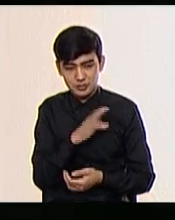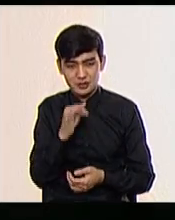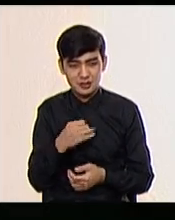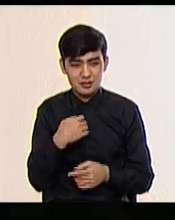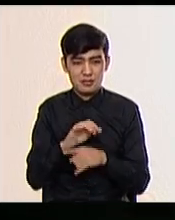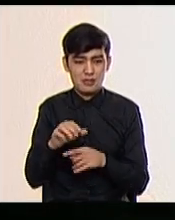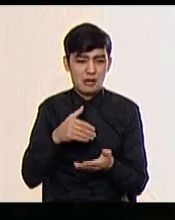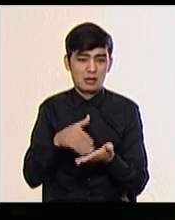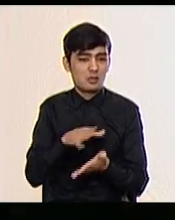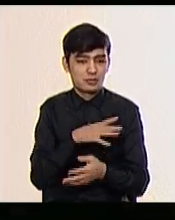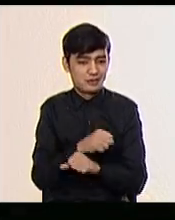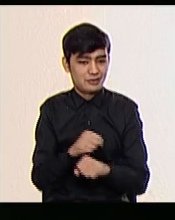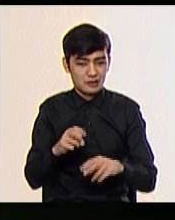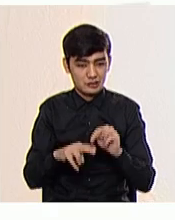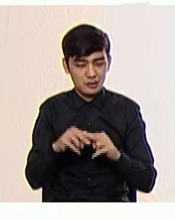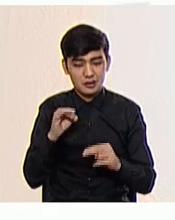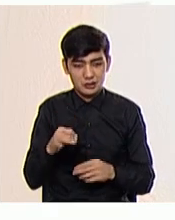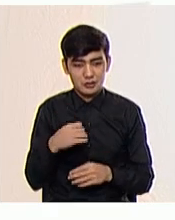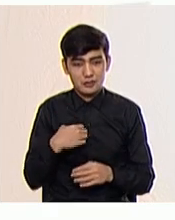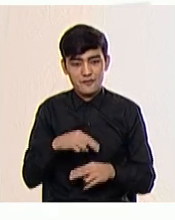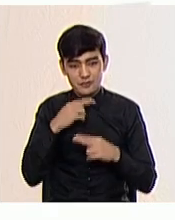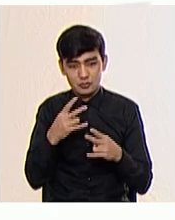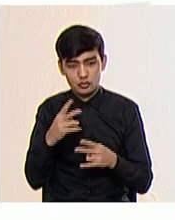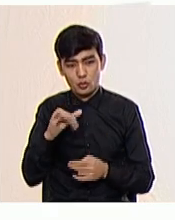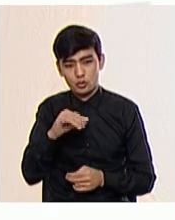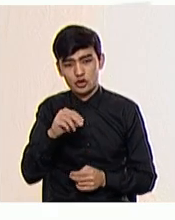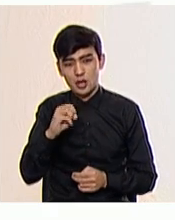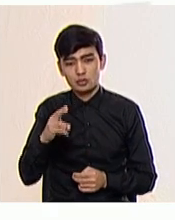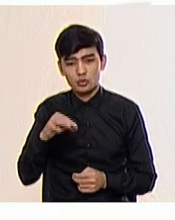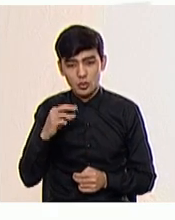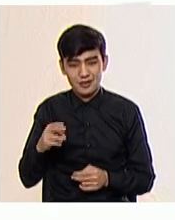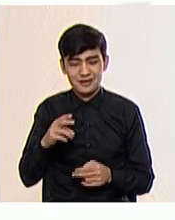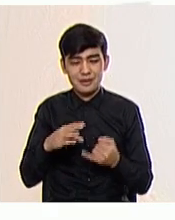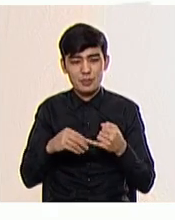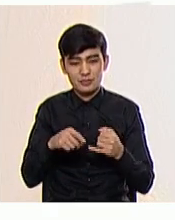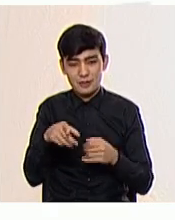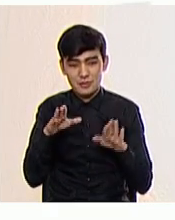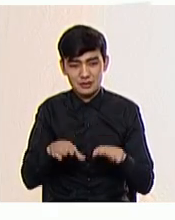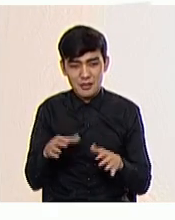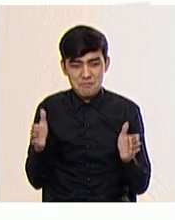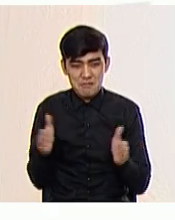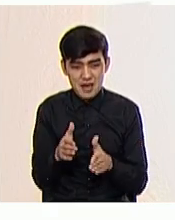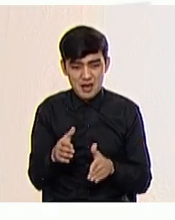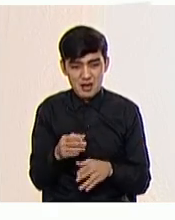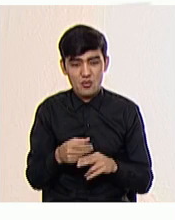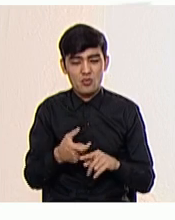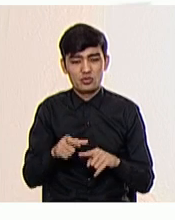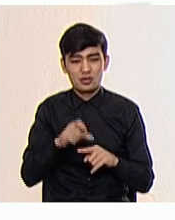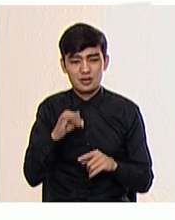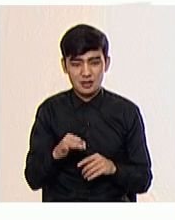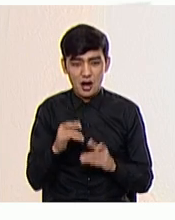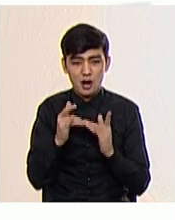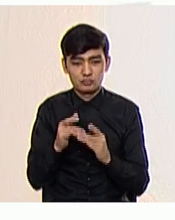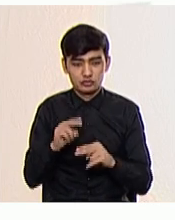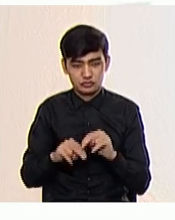мотивированный отказ. Мы обратили внимание, что земельный участок в сложной застройке очень маленький, тем более общежитие там